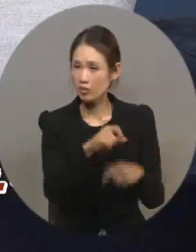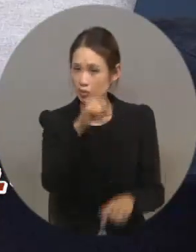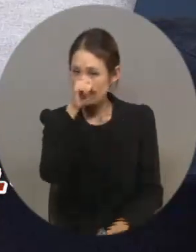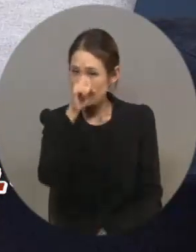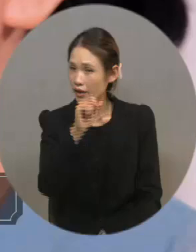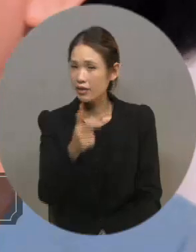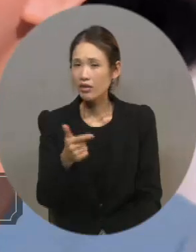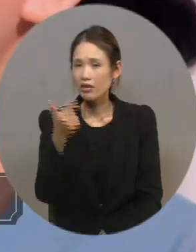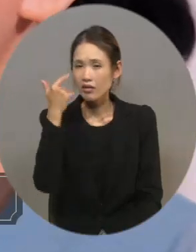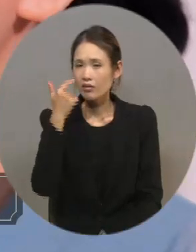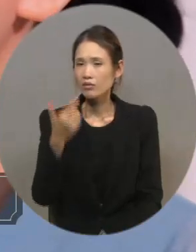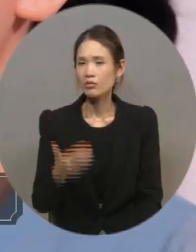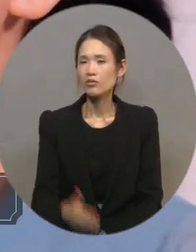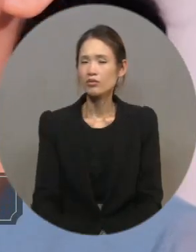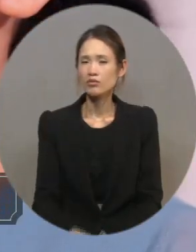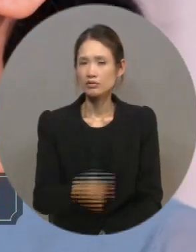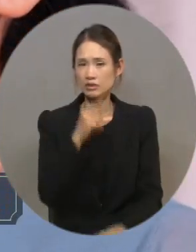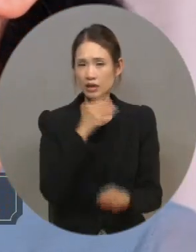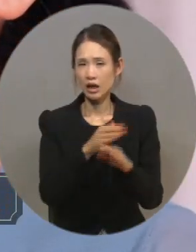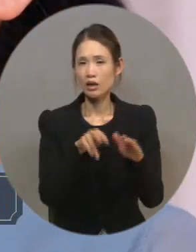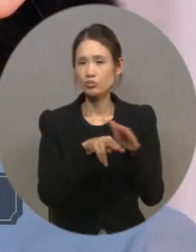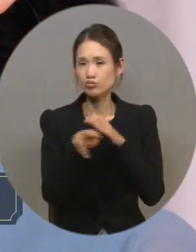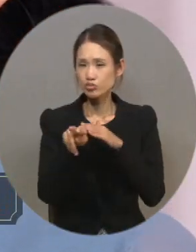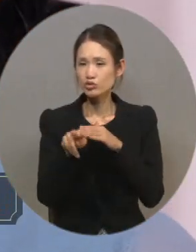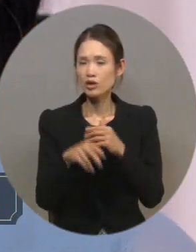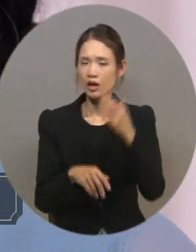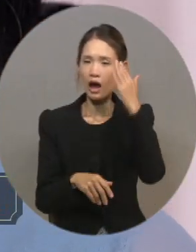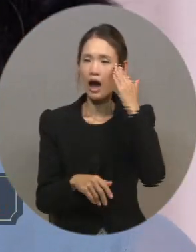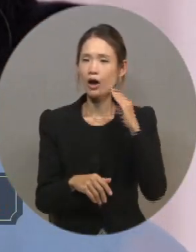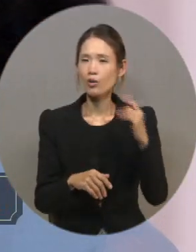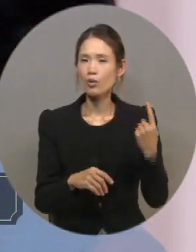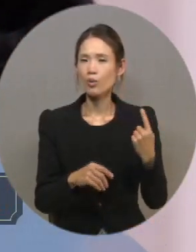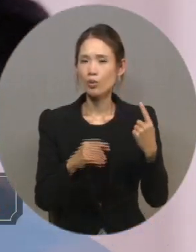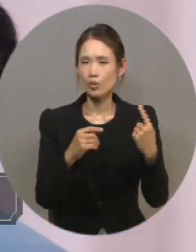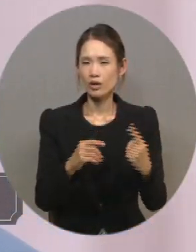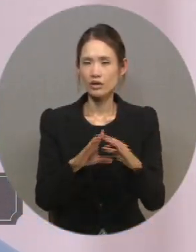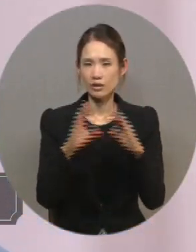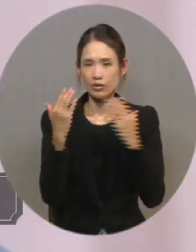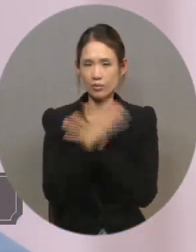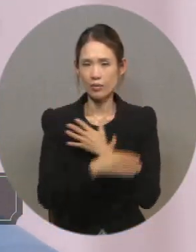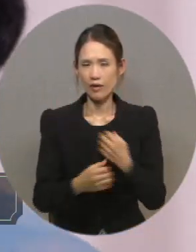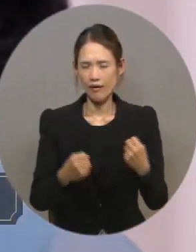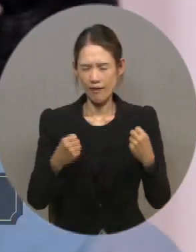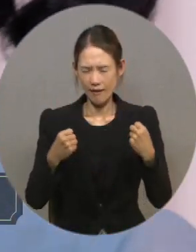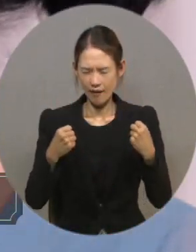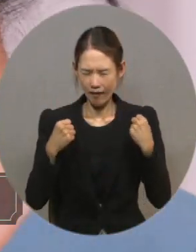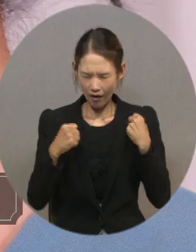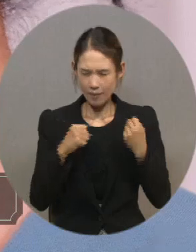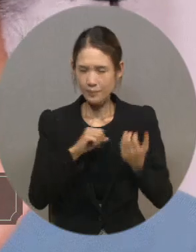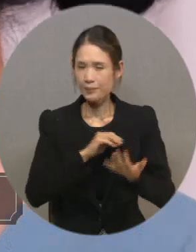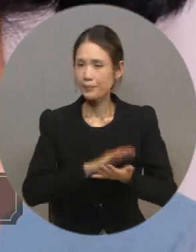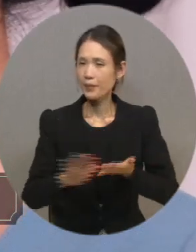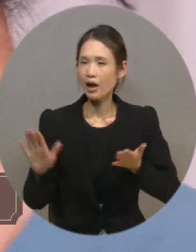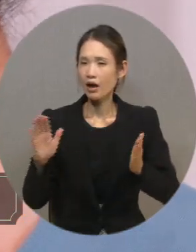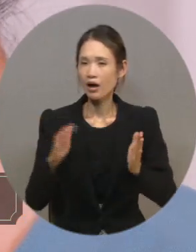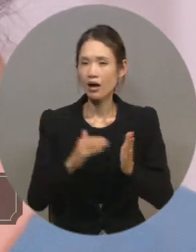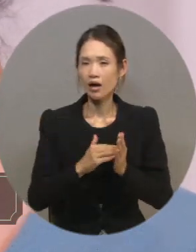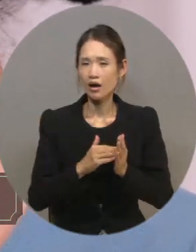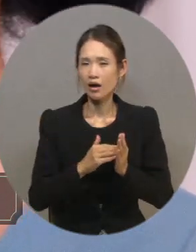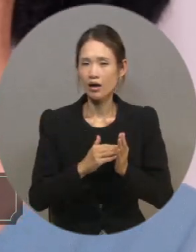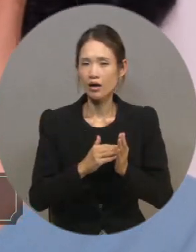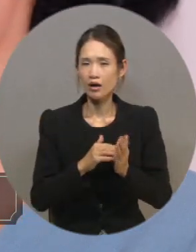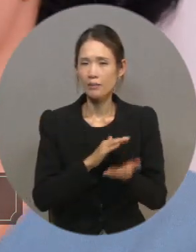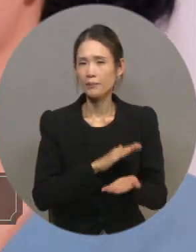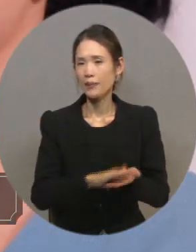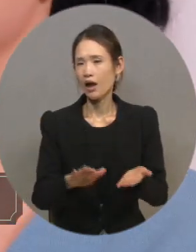봐요. 그 탈북하고 한국에 올 때까지 모든 에너지를 다 쓴 거예요. 그래서 번아웃이 방전, 오는 그렇죠. 거.